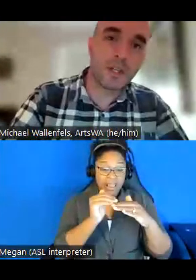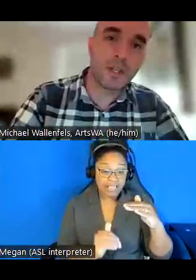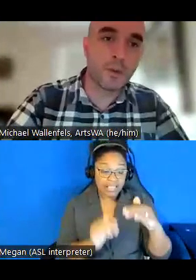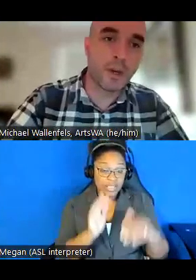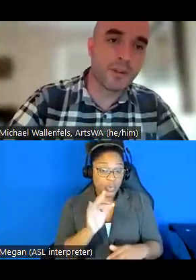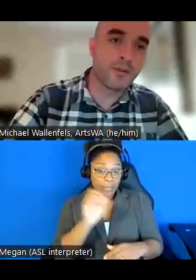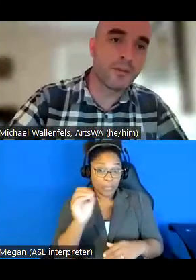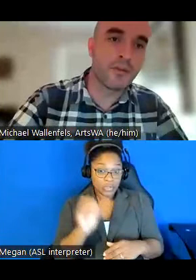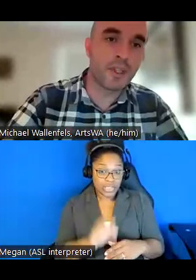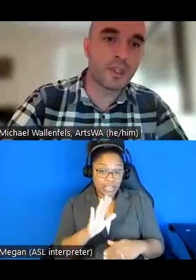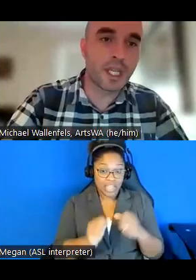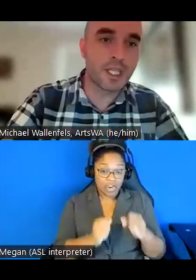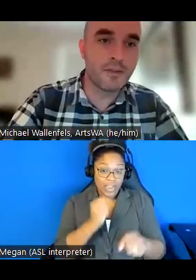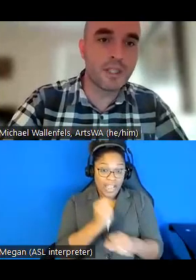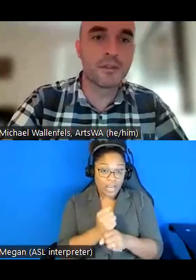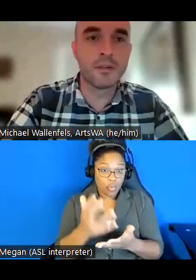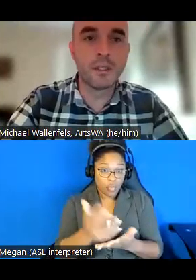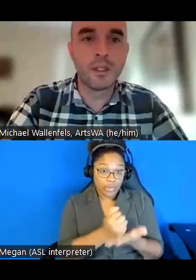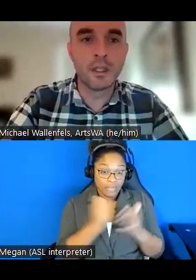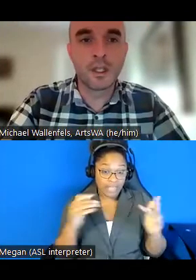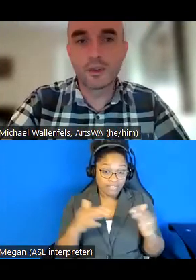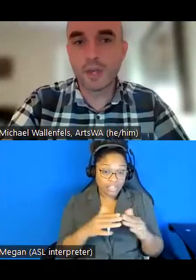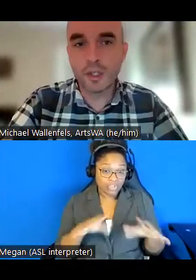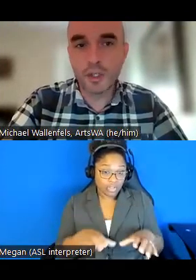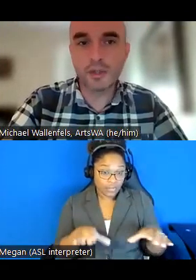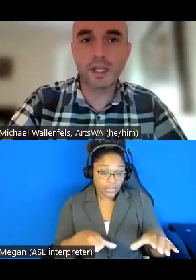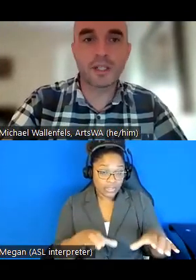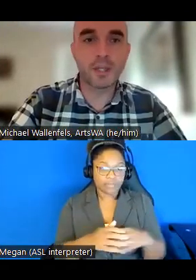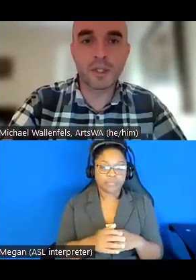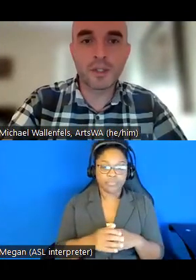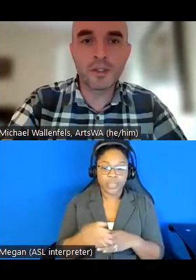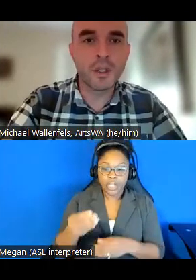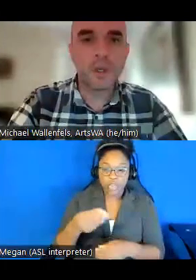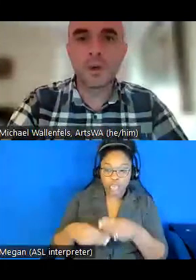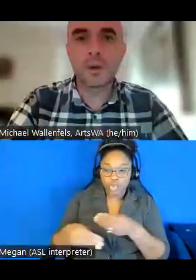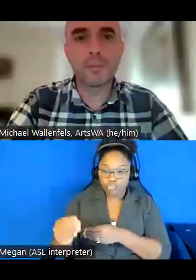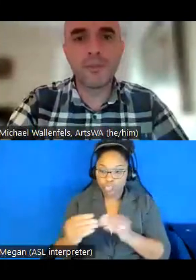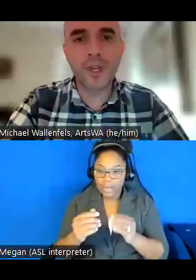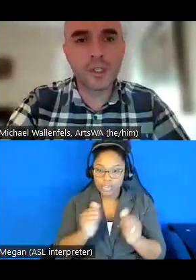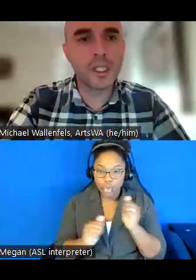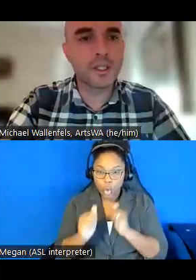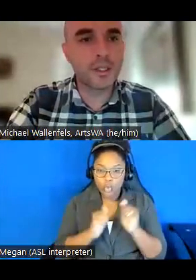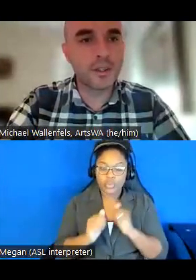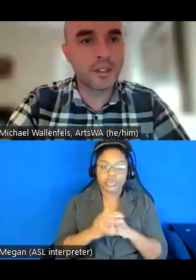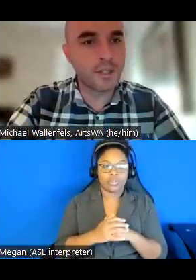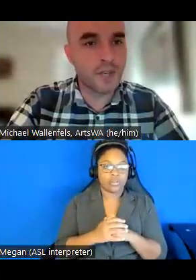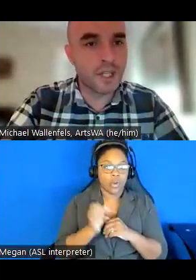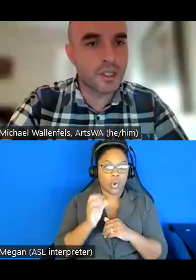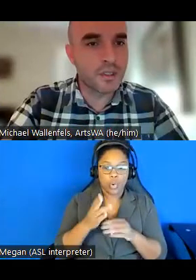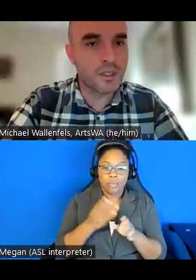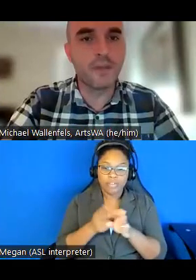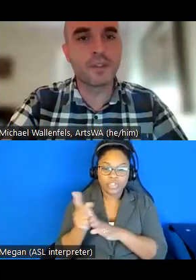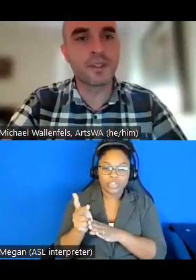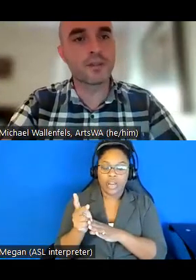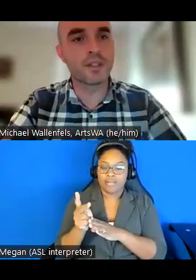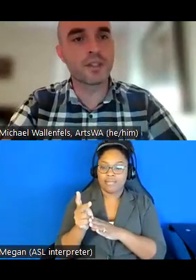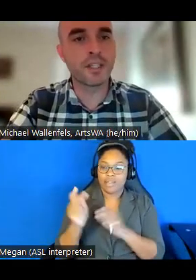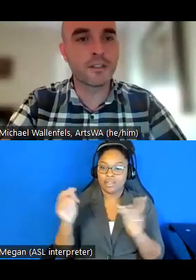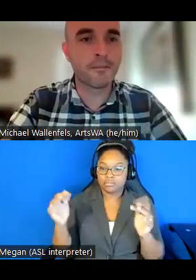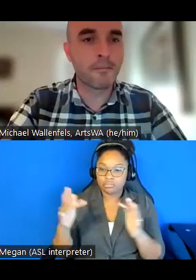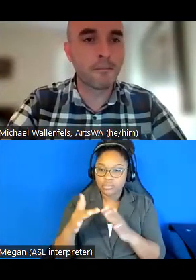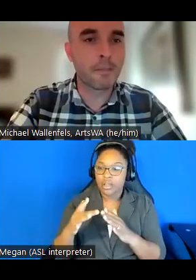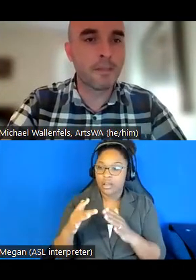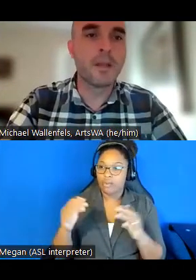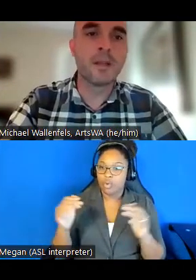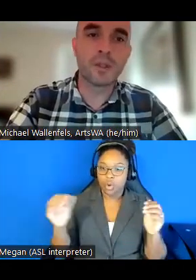네, 부적격에 대해서 얘기했는데 자격 대상이 안 되는 컨벤션 활동으로 연간 수익의 25% 미만이 된다.